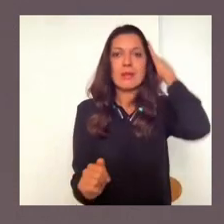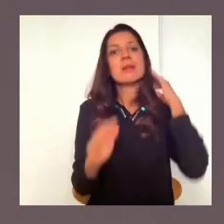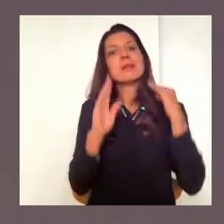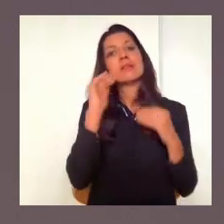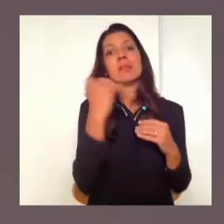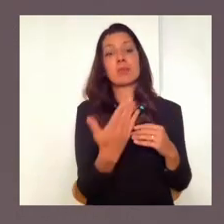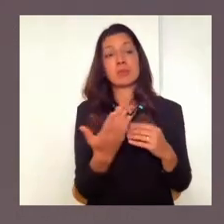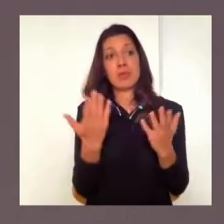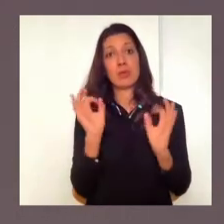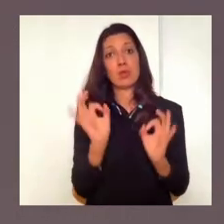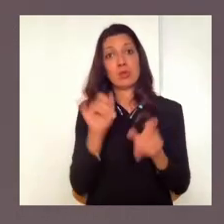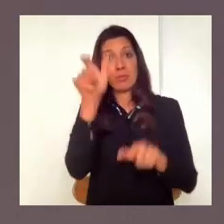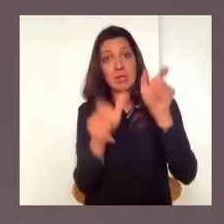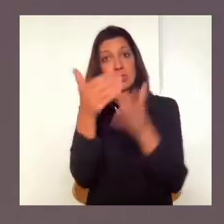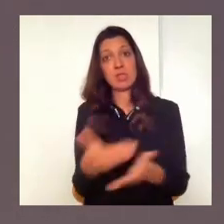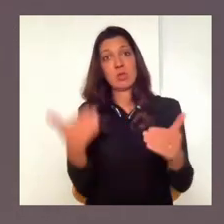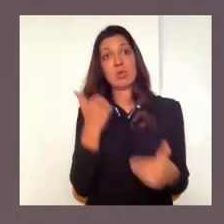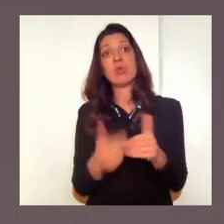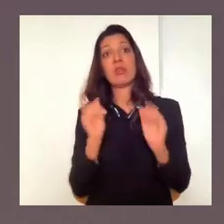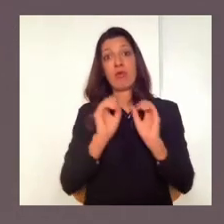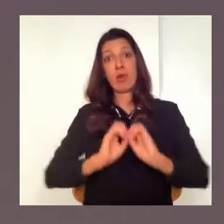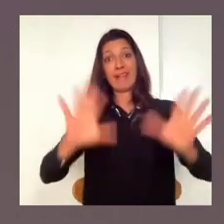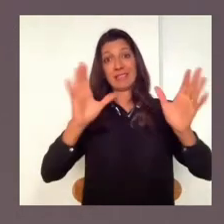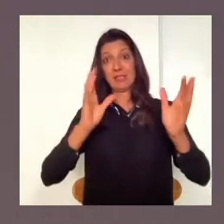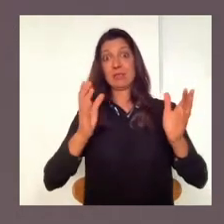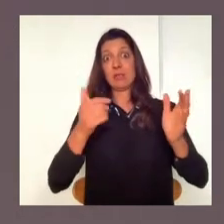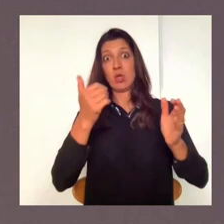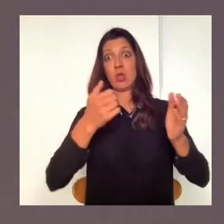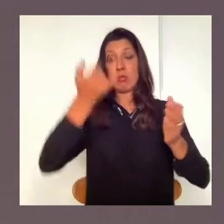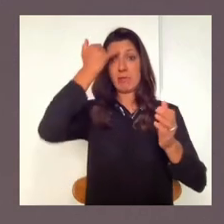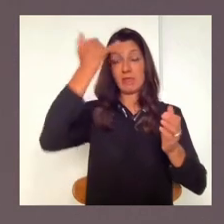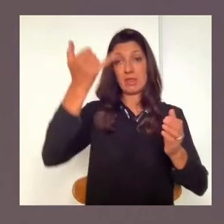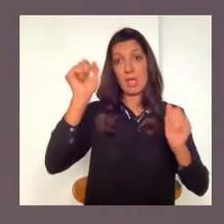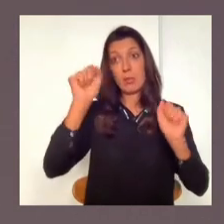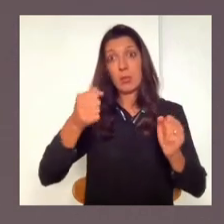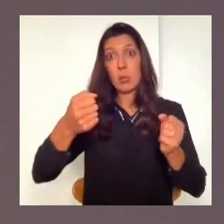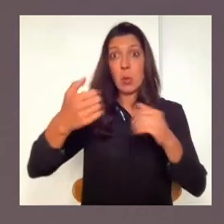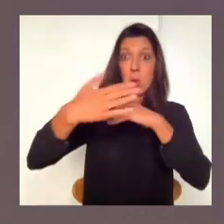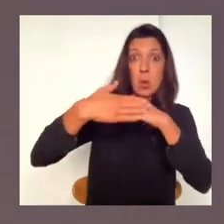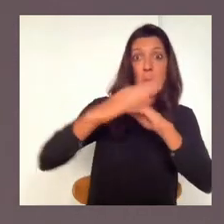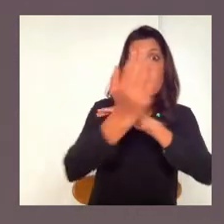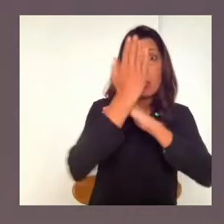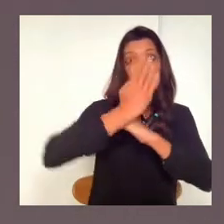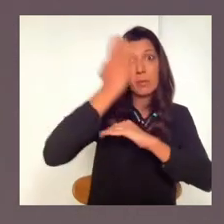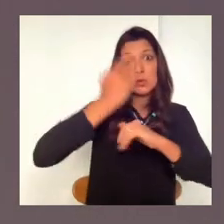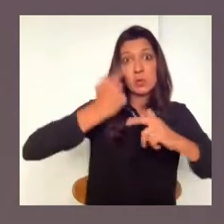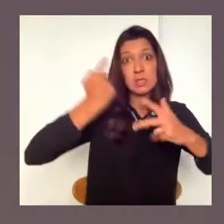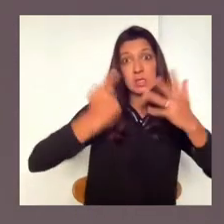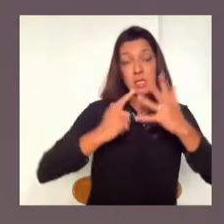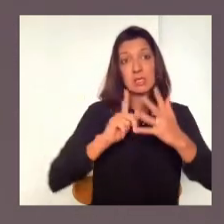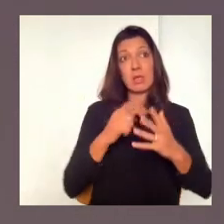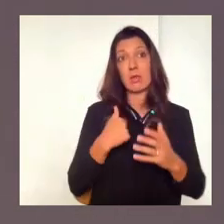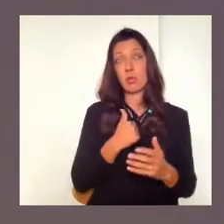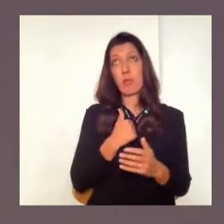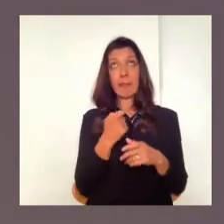main à ces personnes qui vivent ces situations de handicap et qui sont généralement dans les associations pour nous montrer ce dont ils ont besoin et qu'on n'imagine pas,